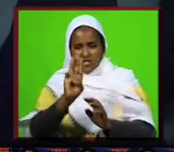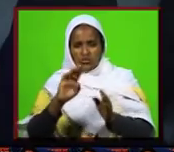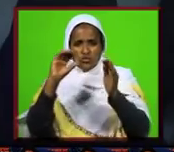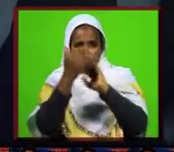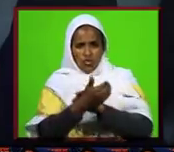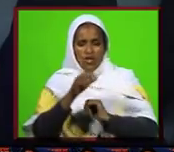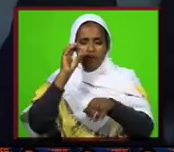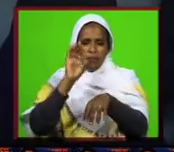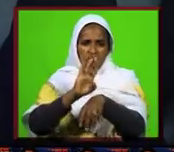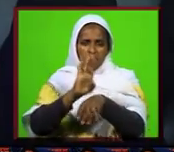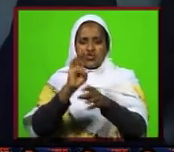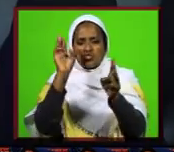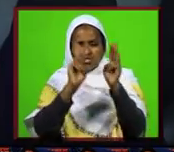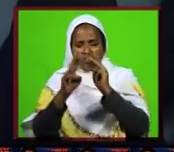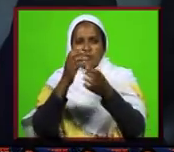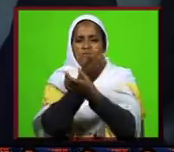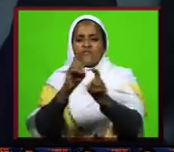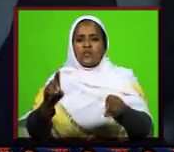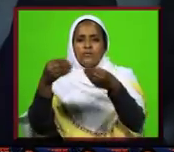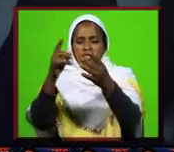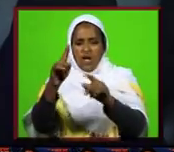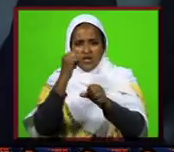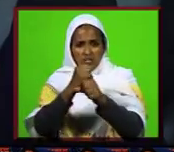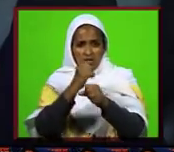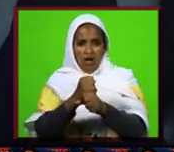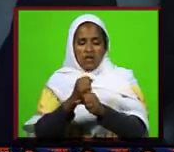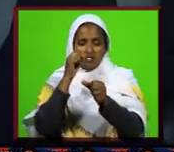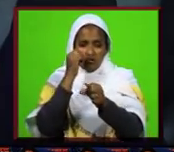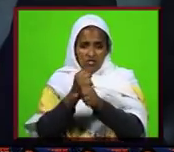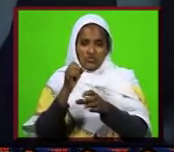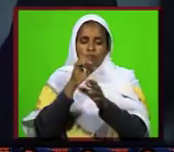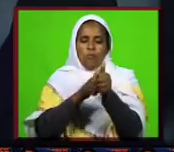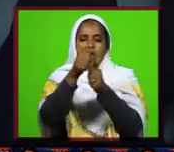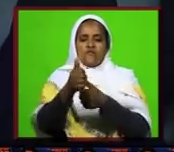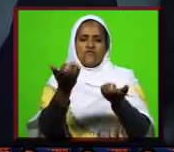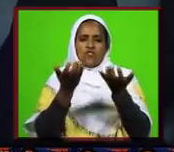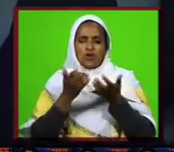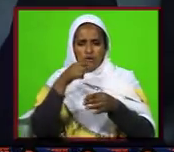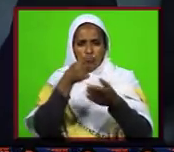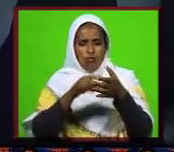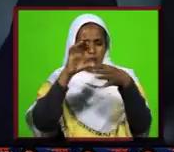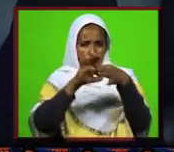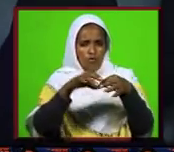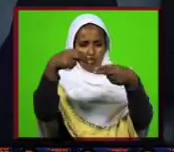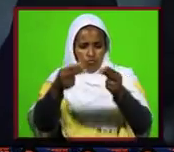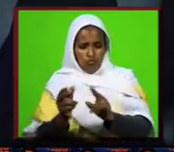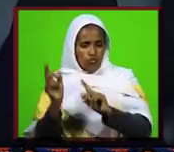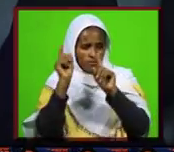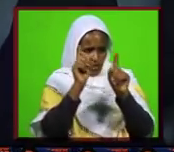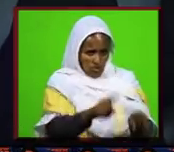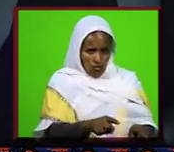ችግር የሚፈታ አንድ ስራ ሰርቼ ማለፍ ፈልጋለሁ ብለው ማህበሩ ጽሕፈት ቤት ተገኝተው